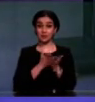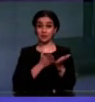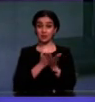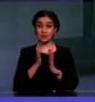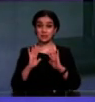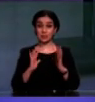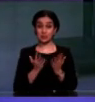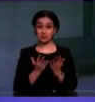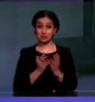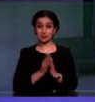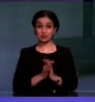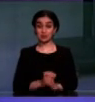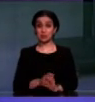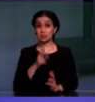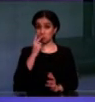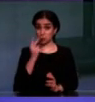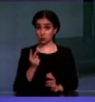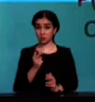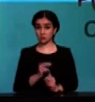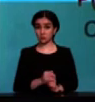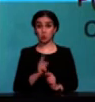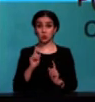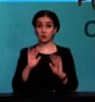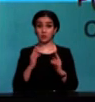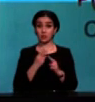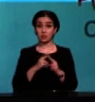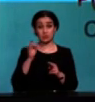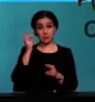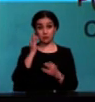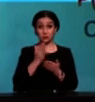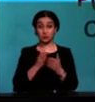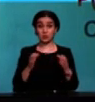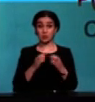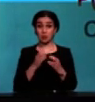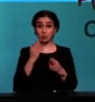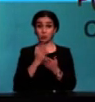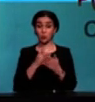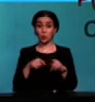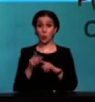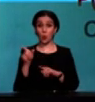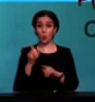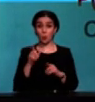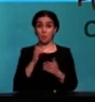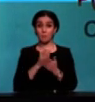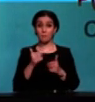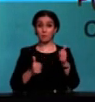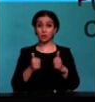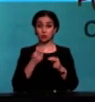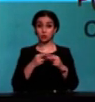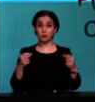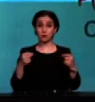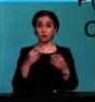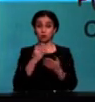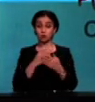событий. Смотрим. Вероятность события А. Команда выиграет оба матча. По формуле